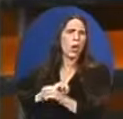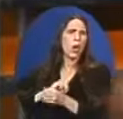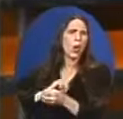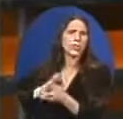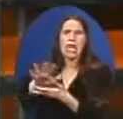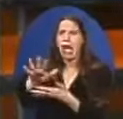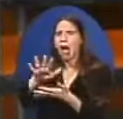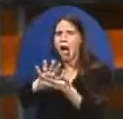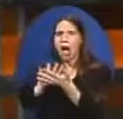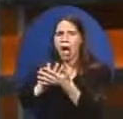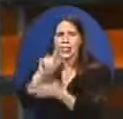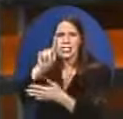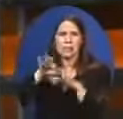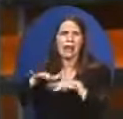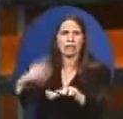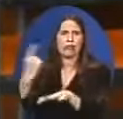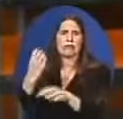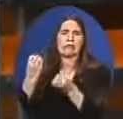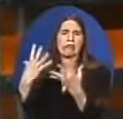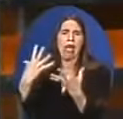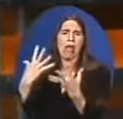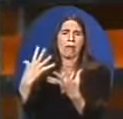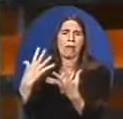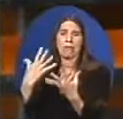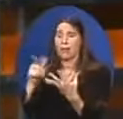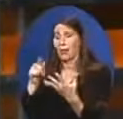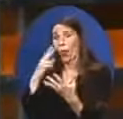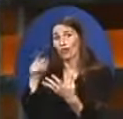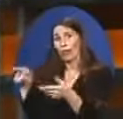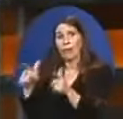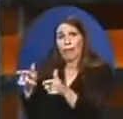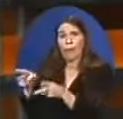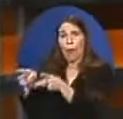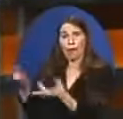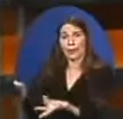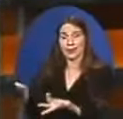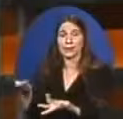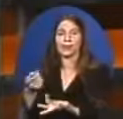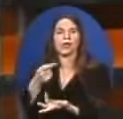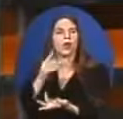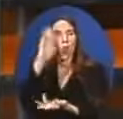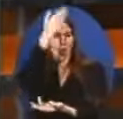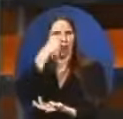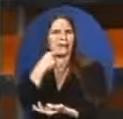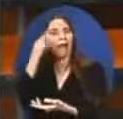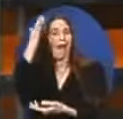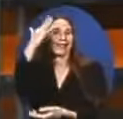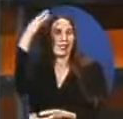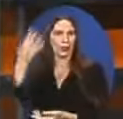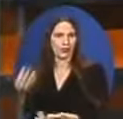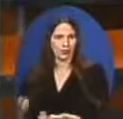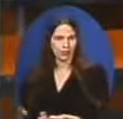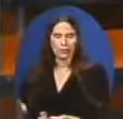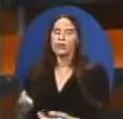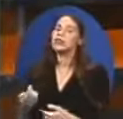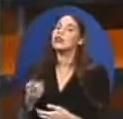11 מיליארד שקל לריק במשך 4 שנים. הזיות. הזיות קראו לזה, כן. היום ברור לכולם, הרי מה שהם